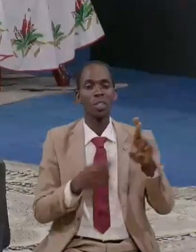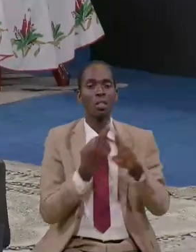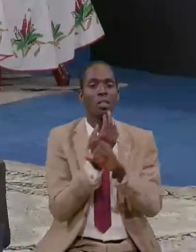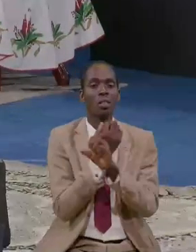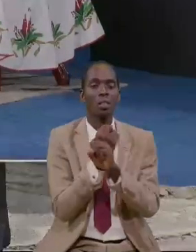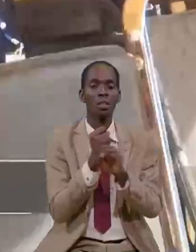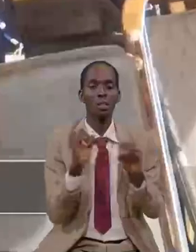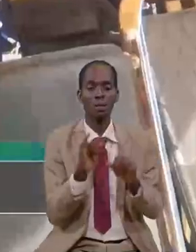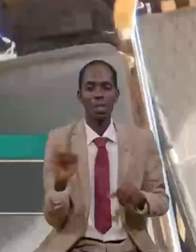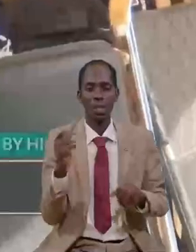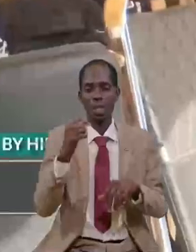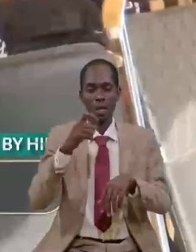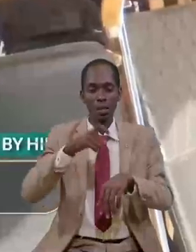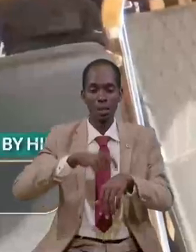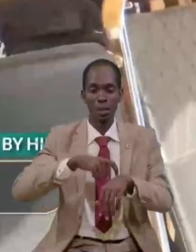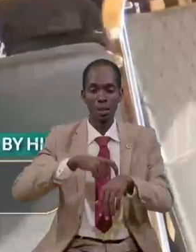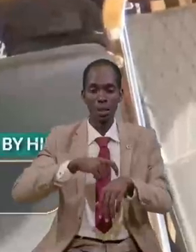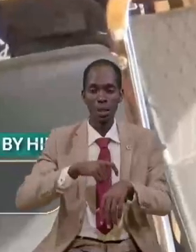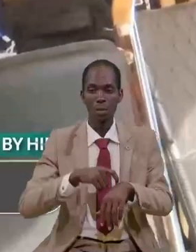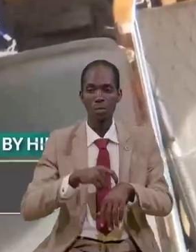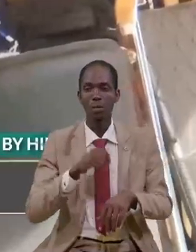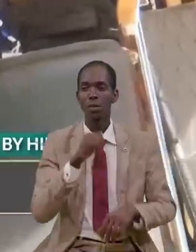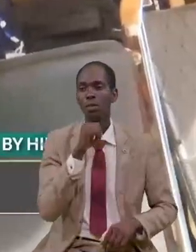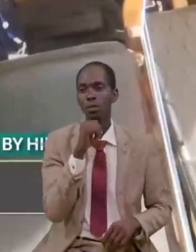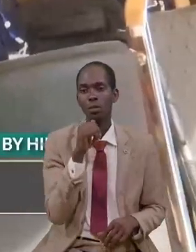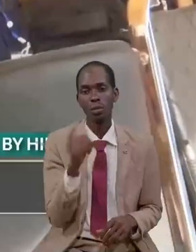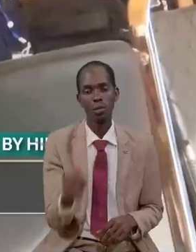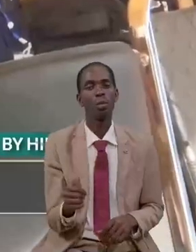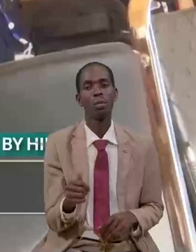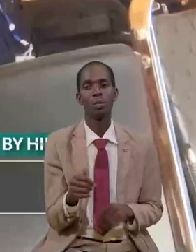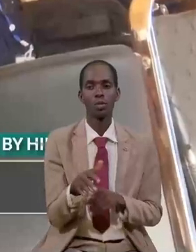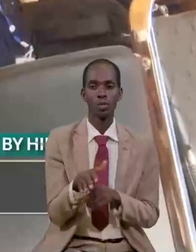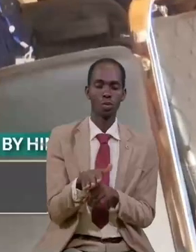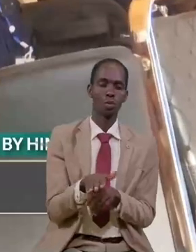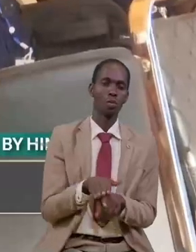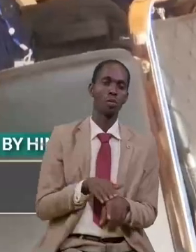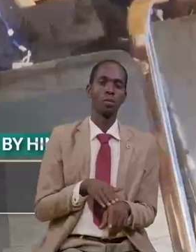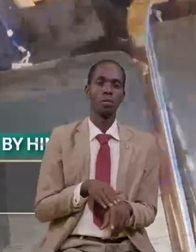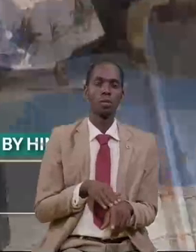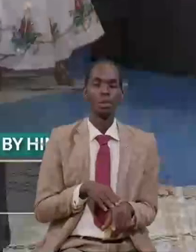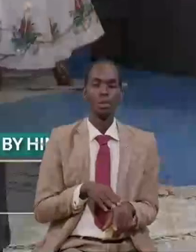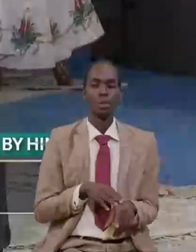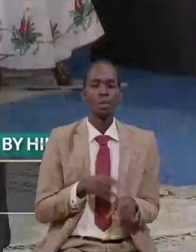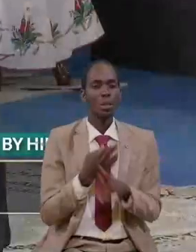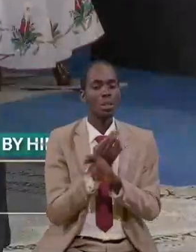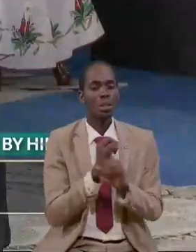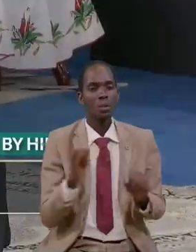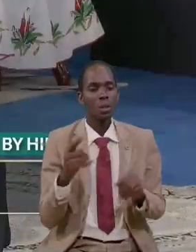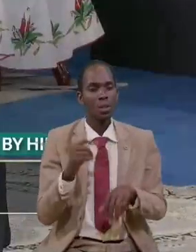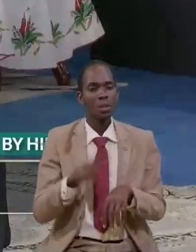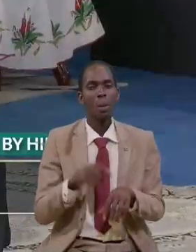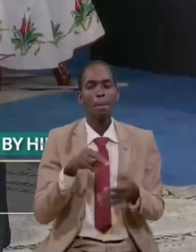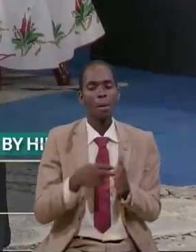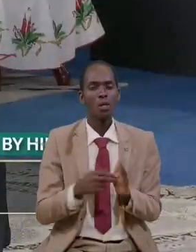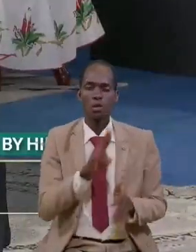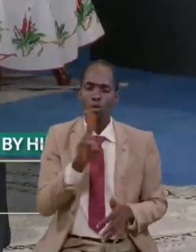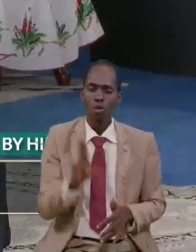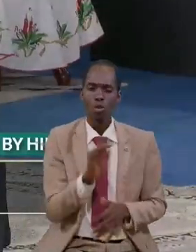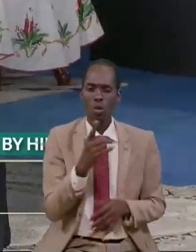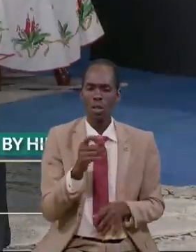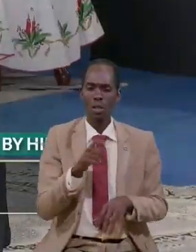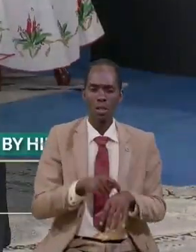Racheter le temps, R. Et ne point baisser les bras. Racheter le temps. Tout le temps que tu as. Tout le